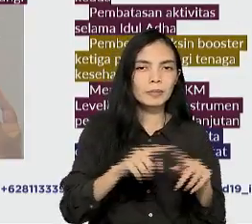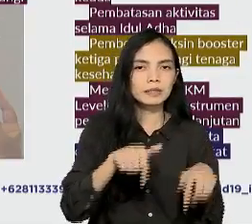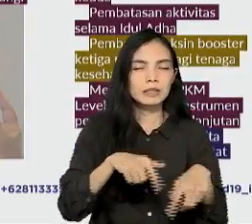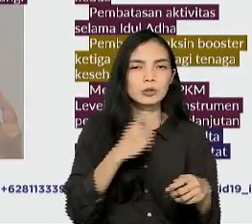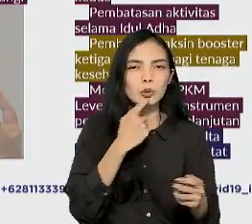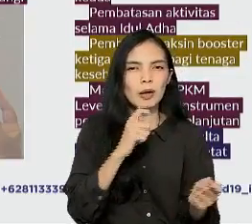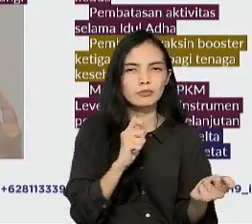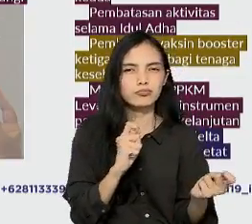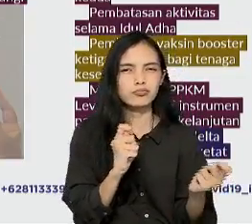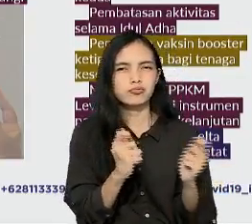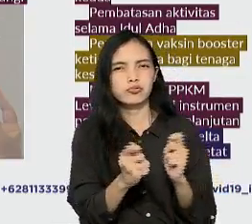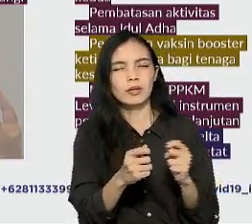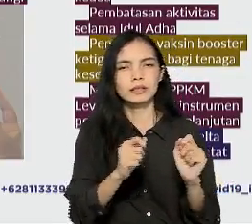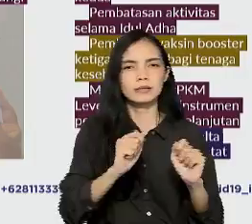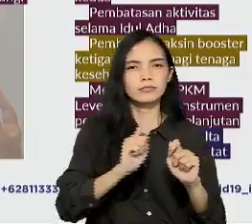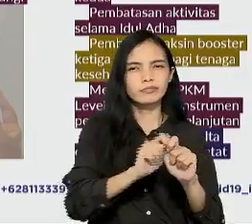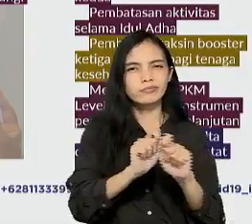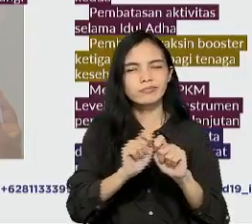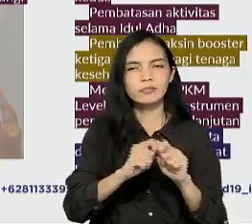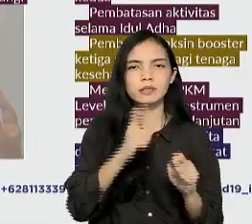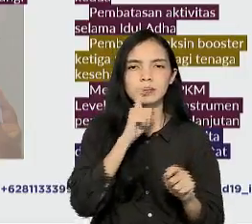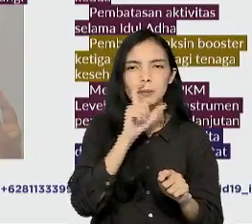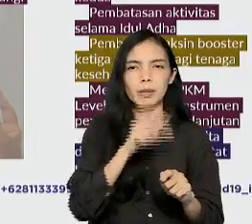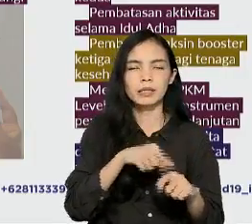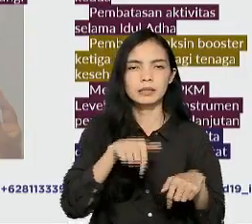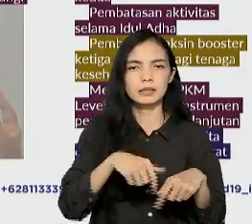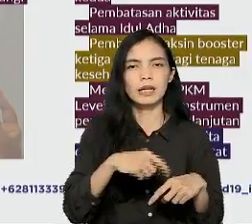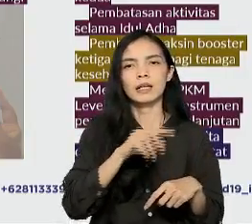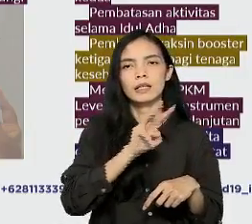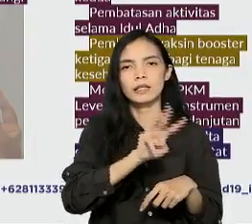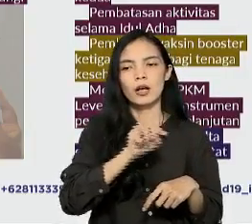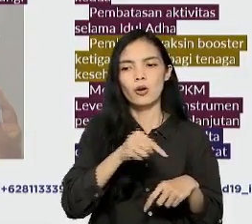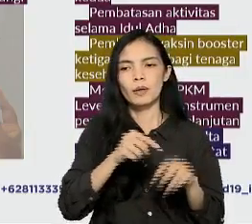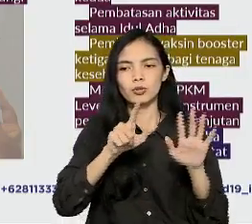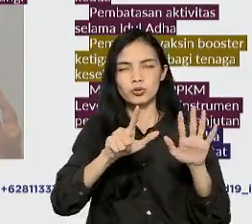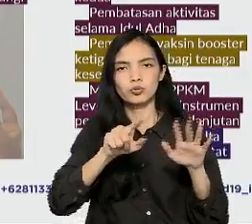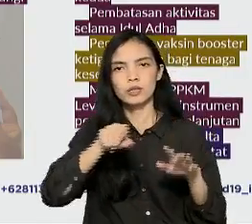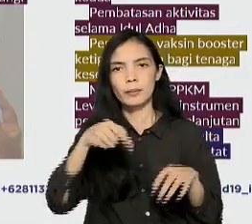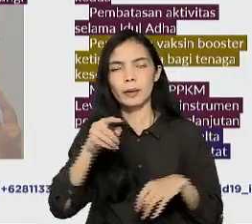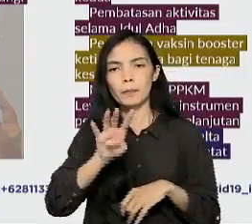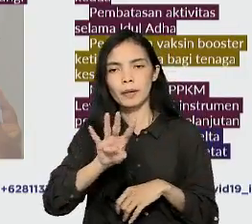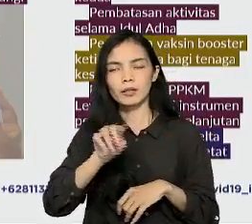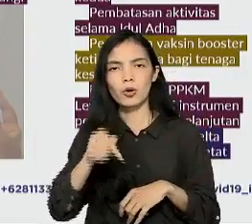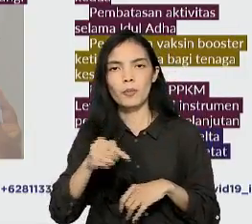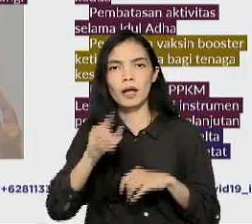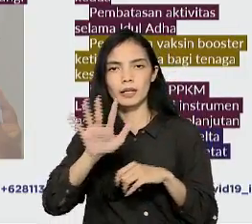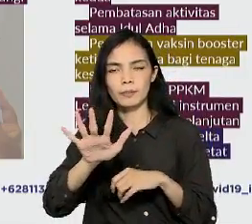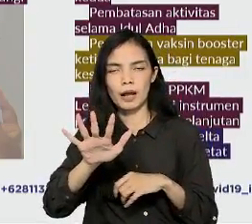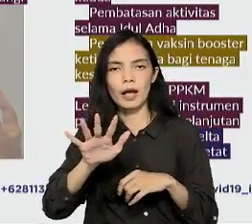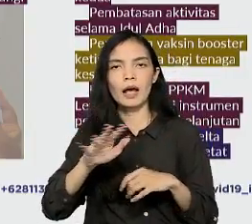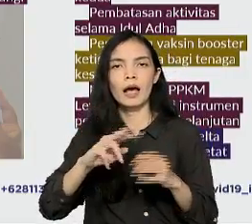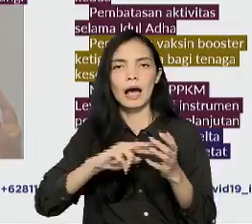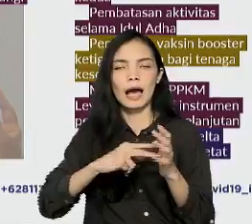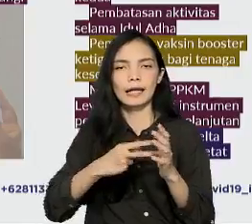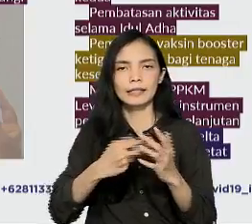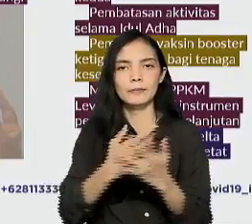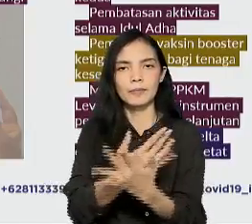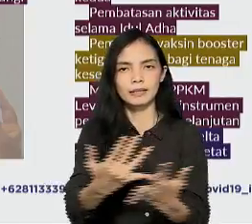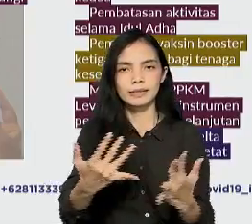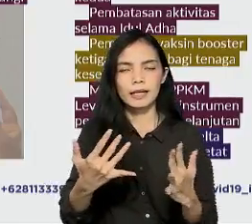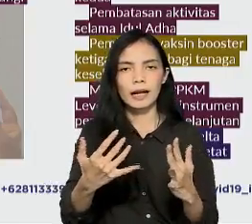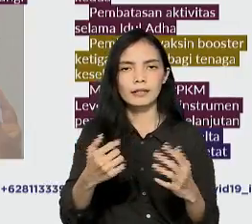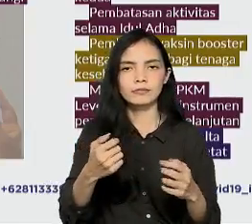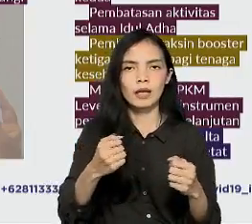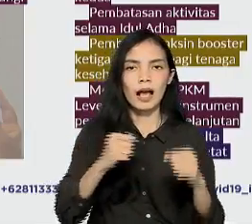rentang 3,7 sampai dengan 4,5, maka ditetapkanlah instrumen pengendalian aktivitas